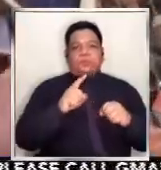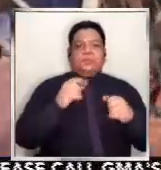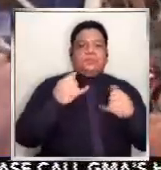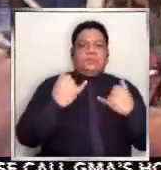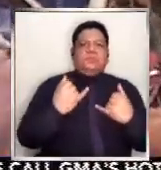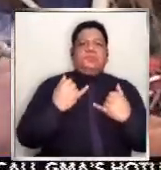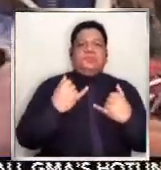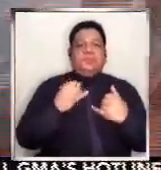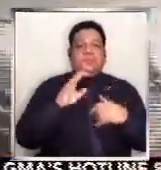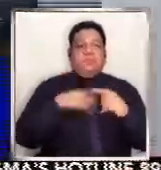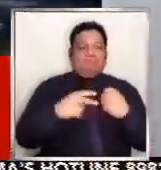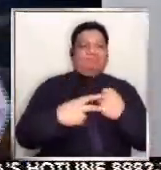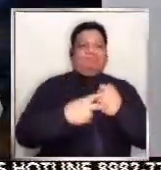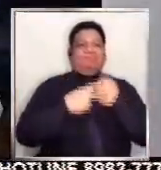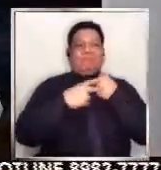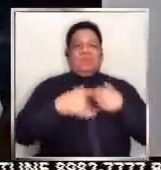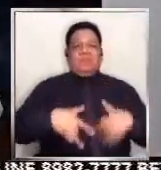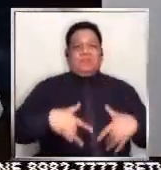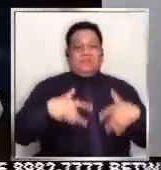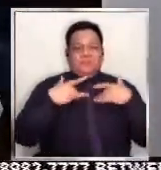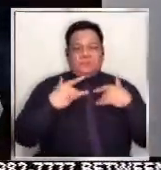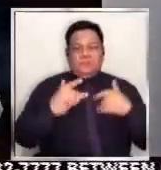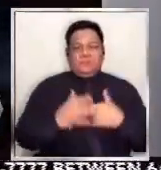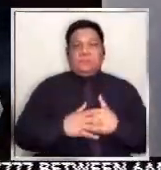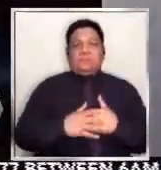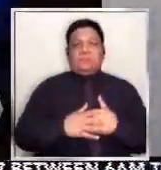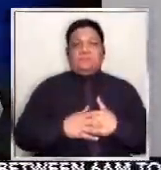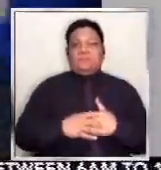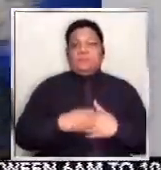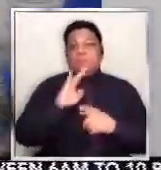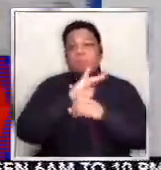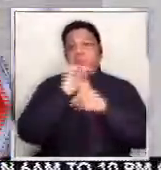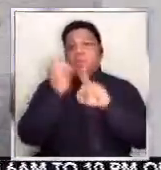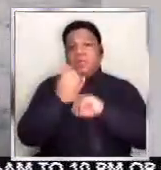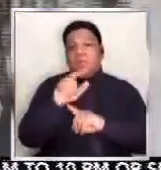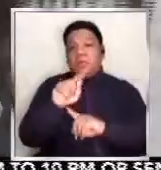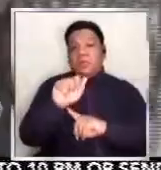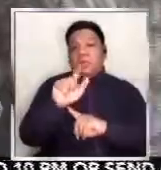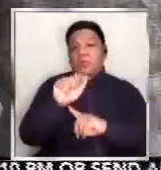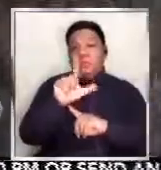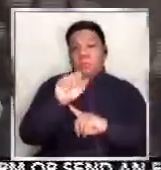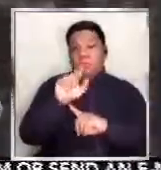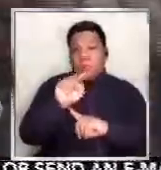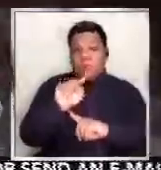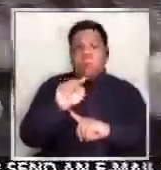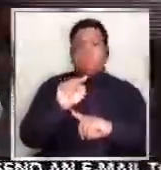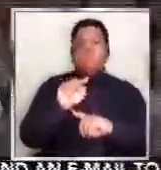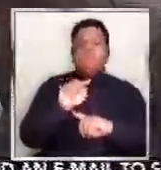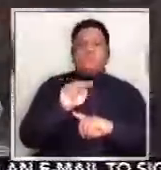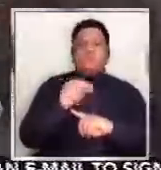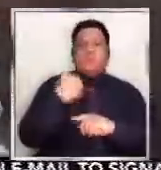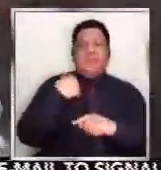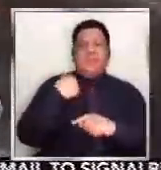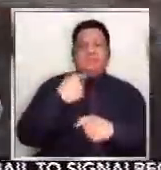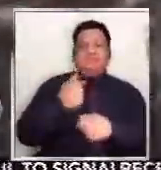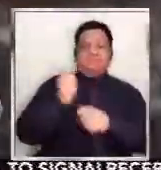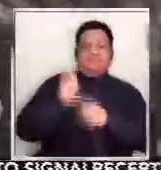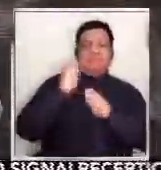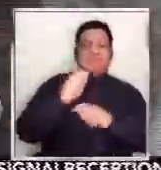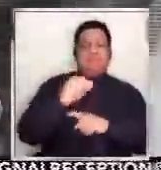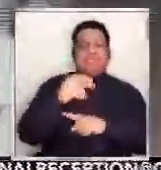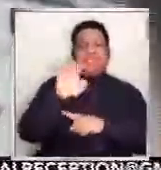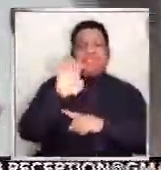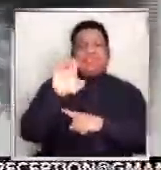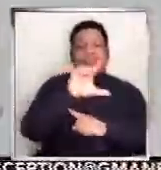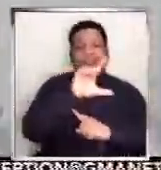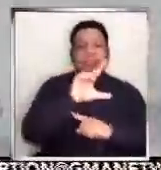na namin yung buhay namin eh. Sa Barangay Tatalon, Quezon City, nakahuli ng malalaking hito ang mga residente gamit ang mga